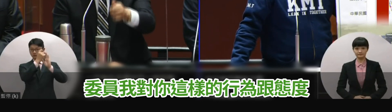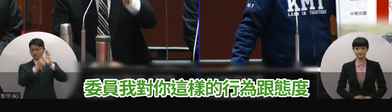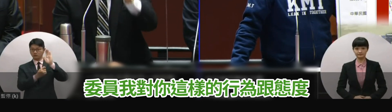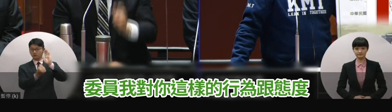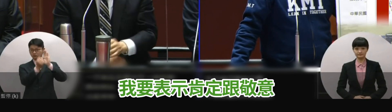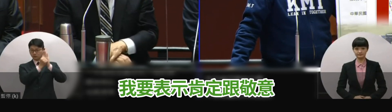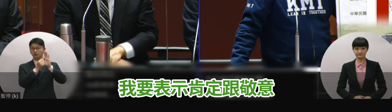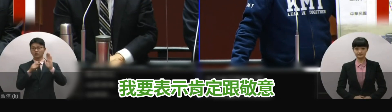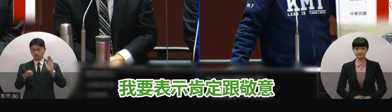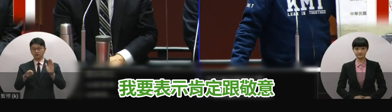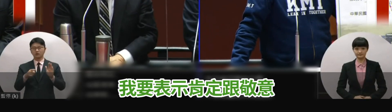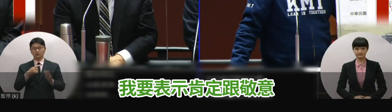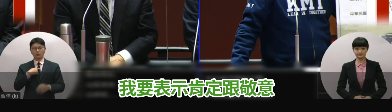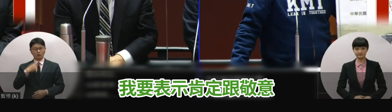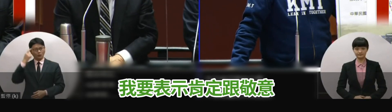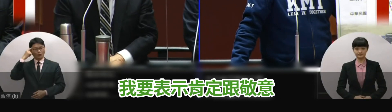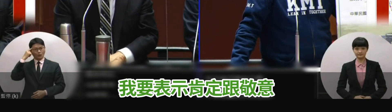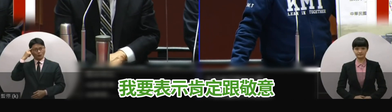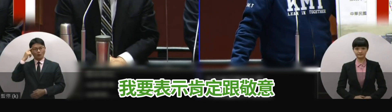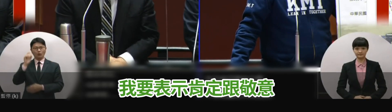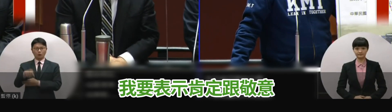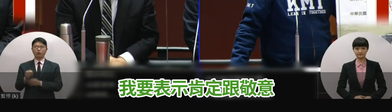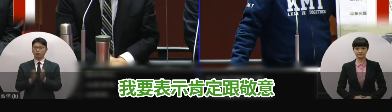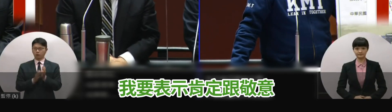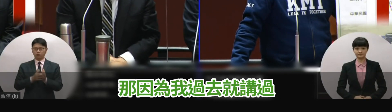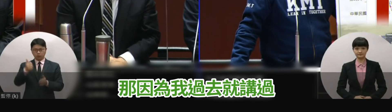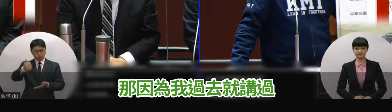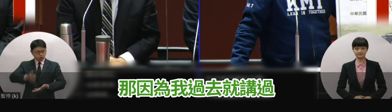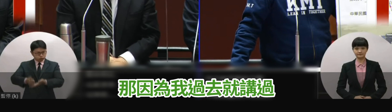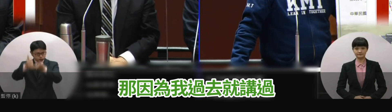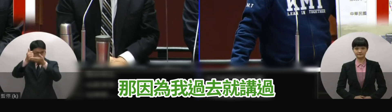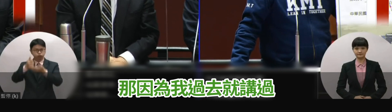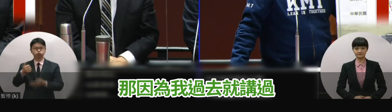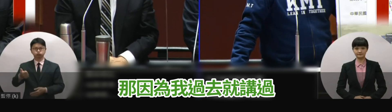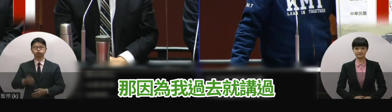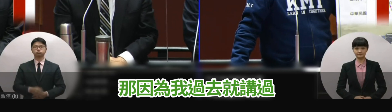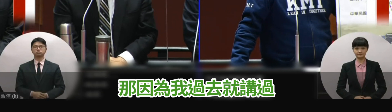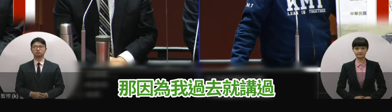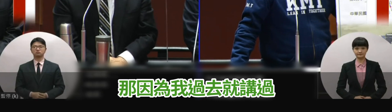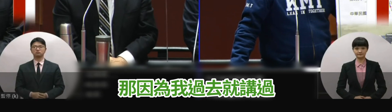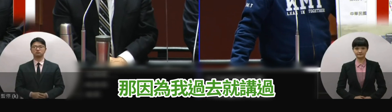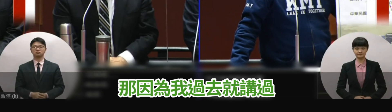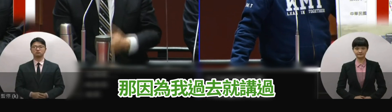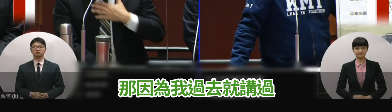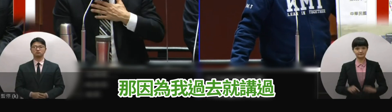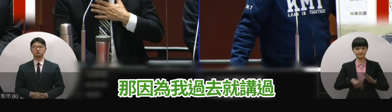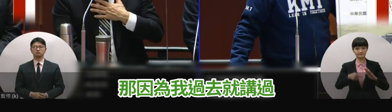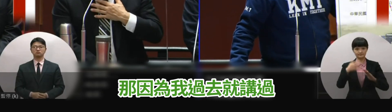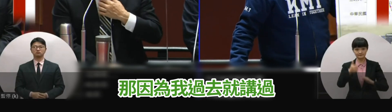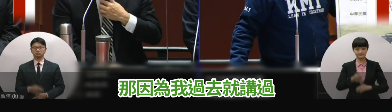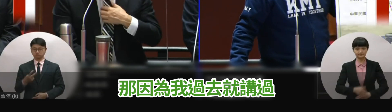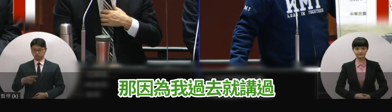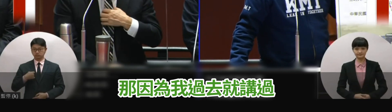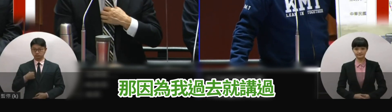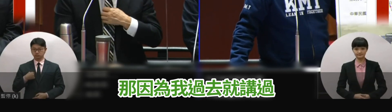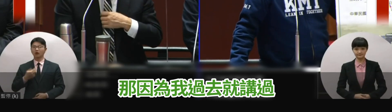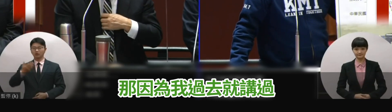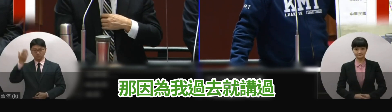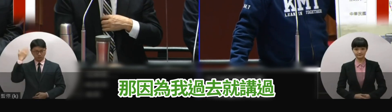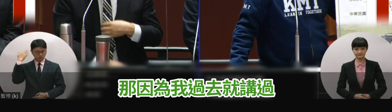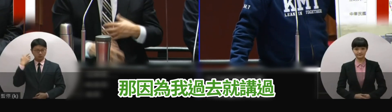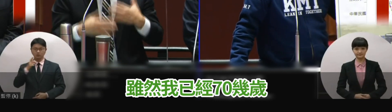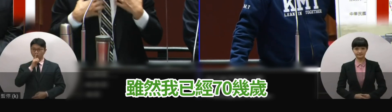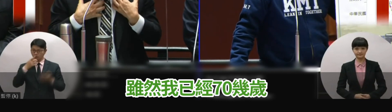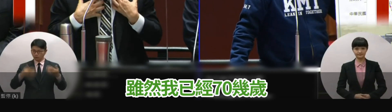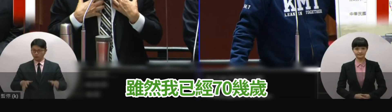态度，我要表示肯定跟敬意。那另外， 院长， 我过去就讲